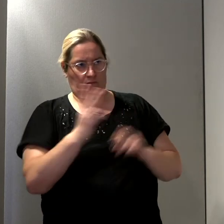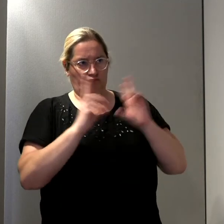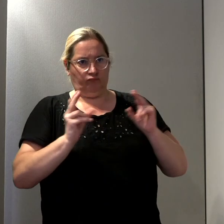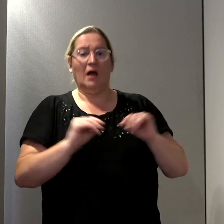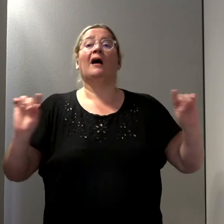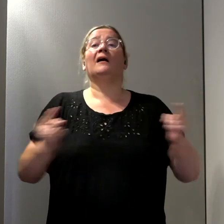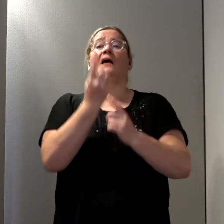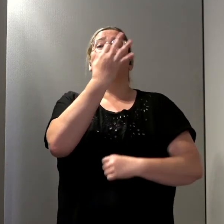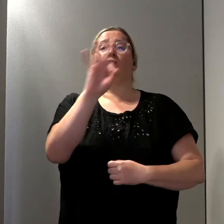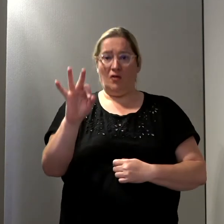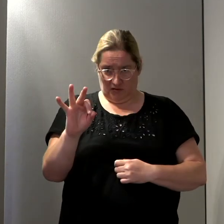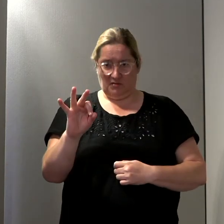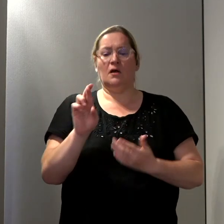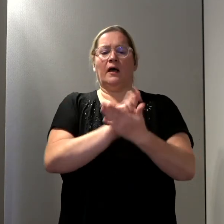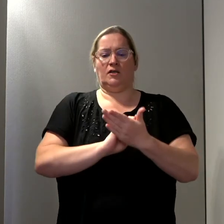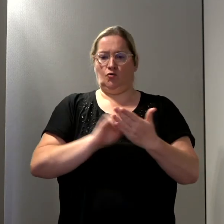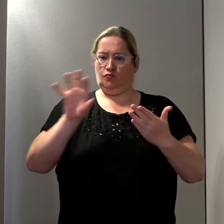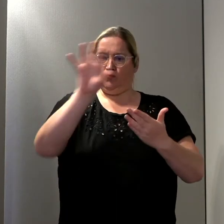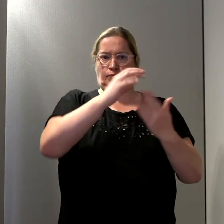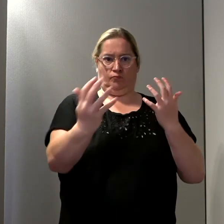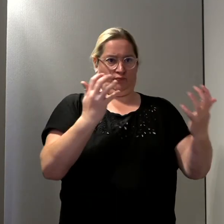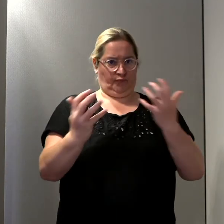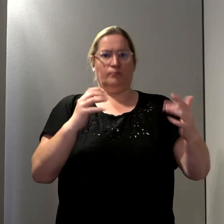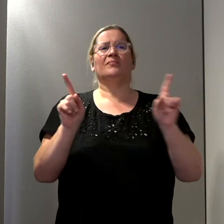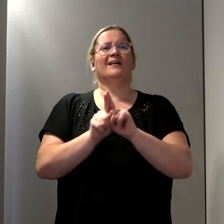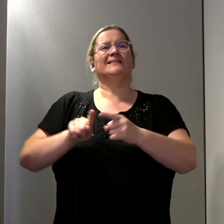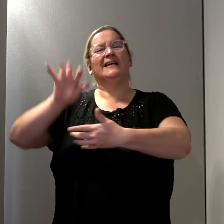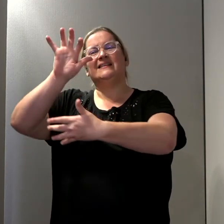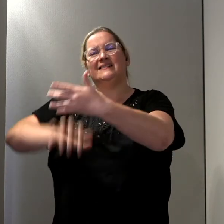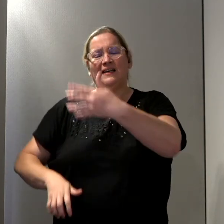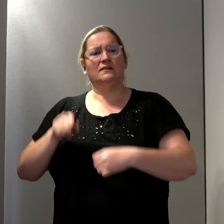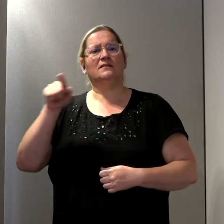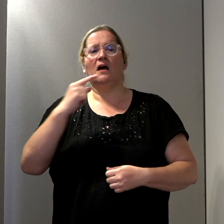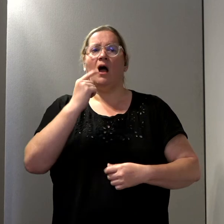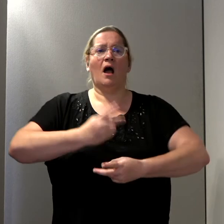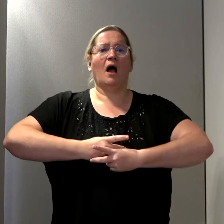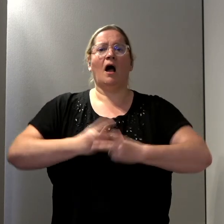Une carte de France avec des régions mises en lumière. Et puis, un texte qui annonce